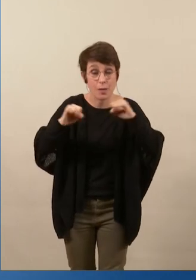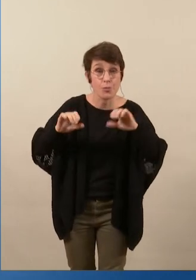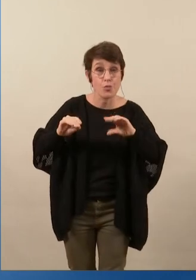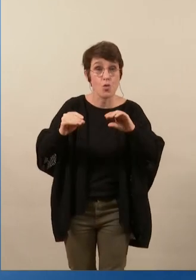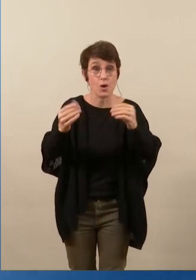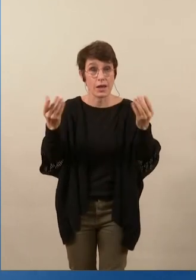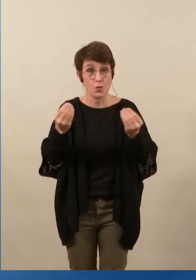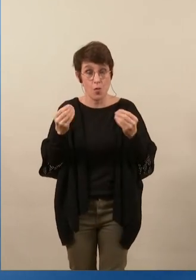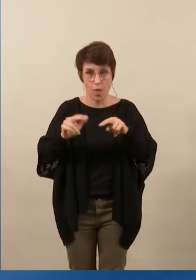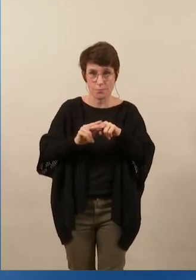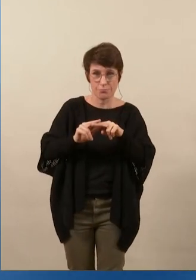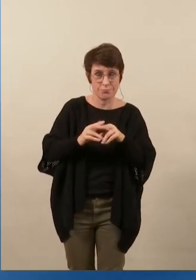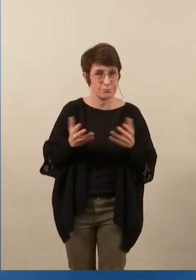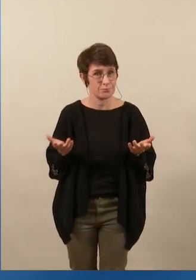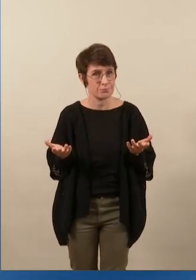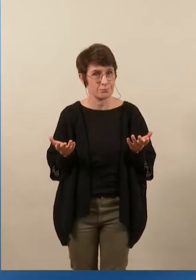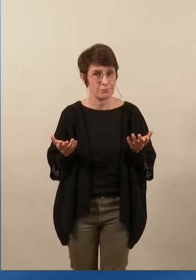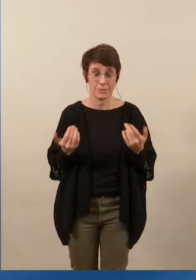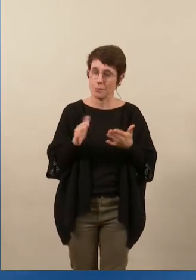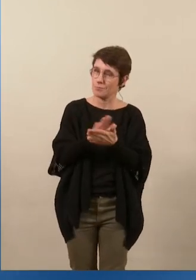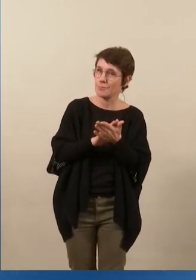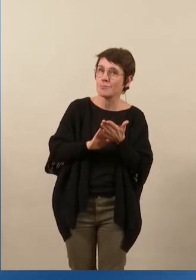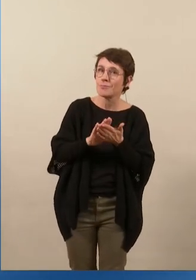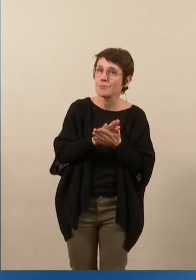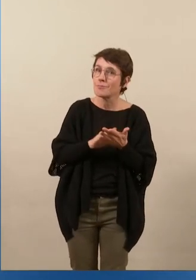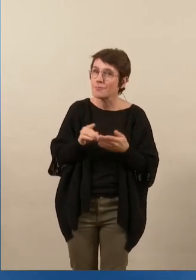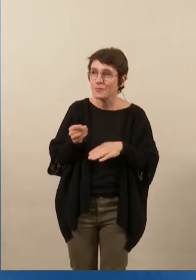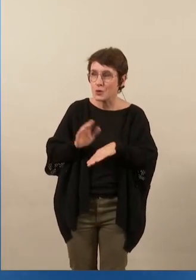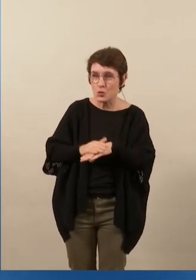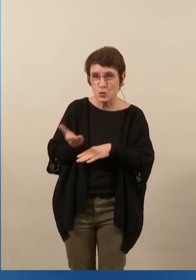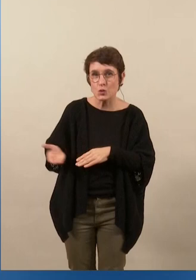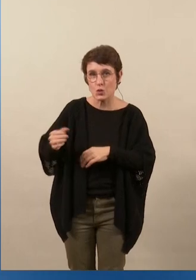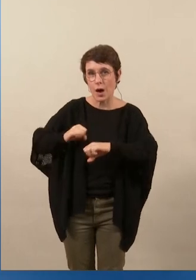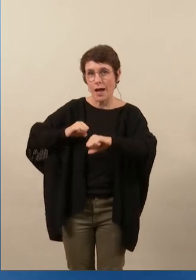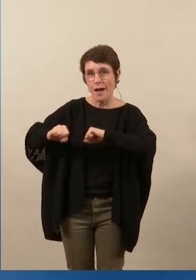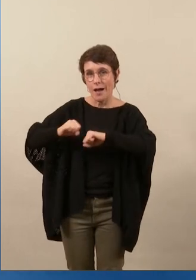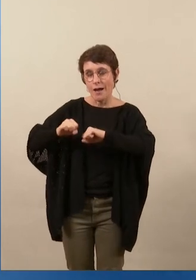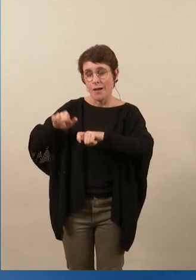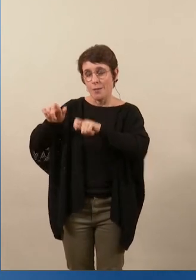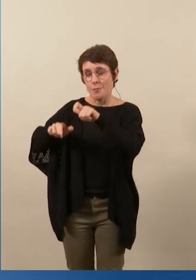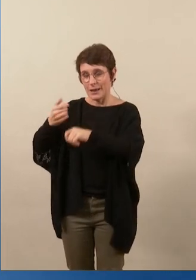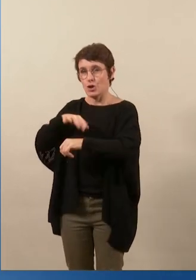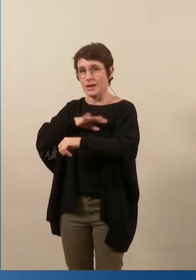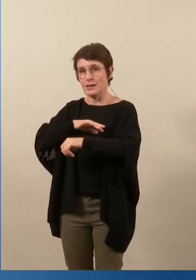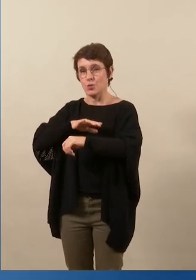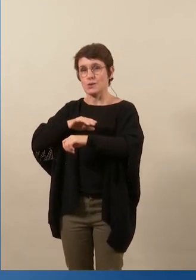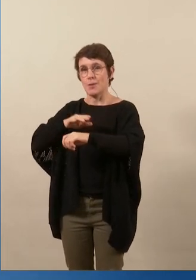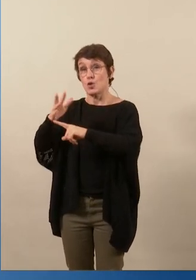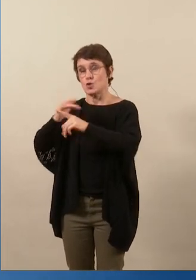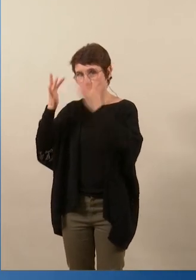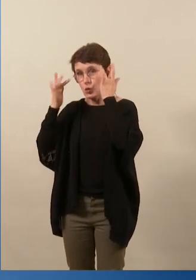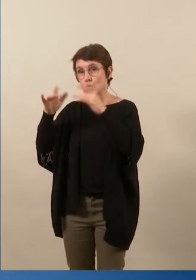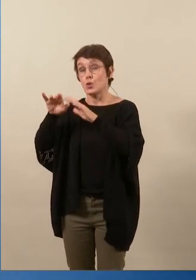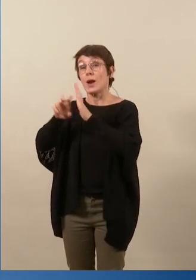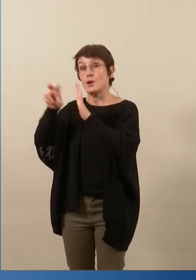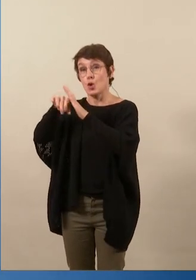particulièrement déplacé vu le sort que vous avez fait aux acteurs socioculturels du sud de Grenoble et de ces